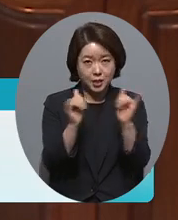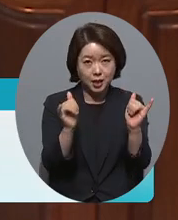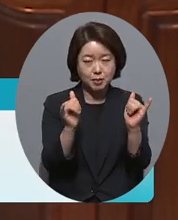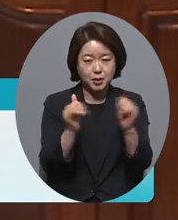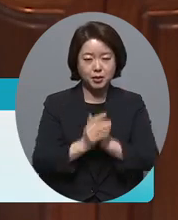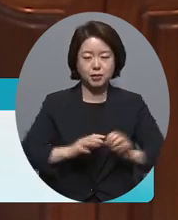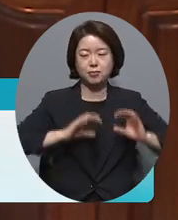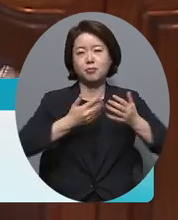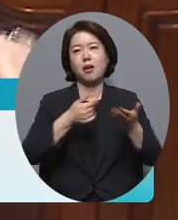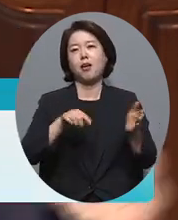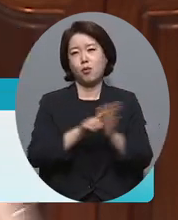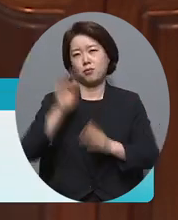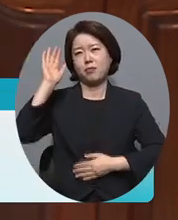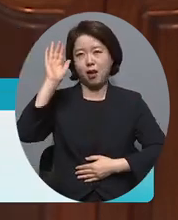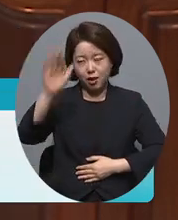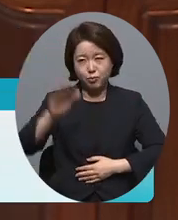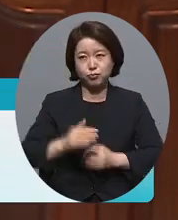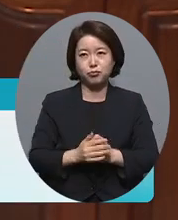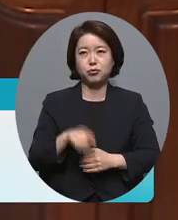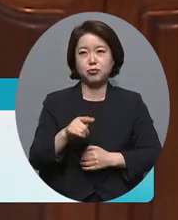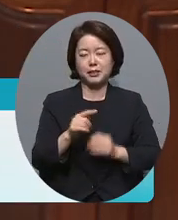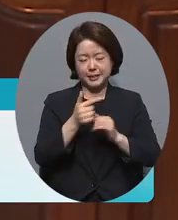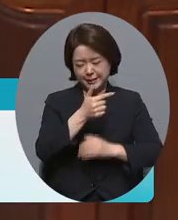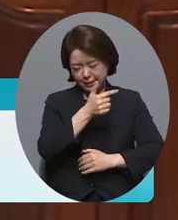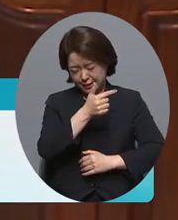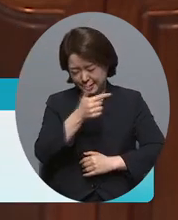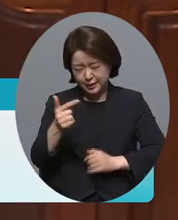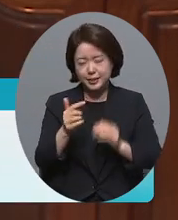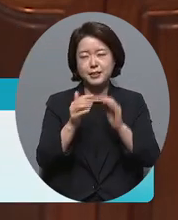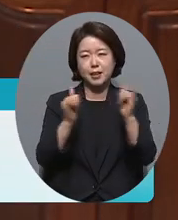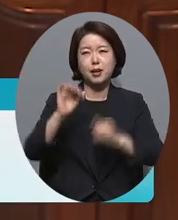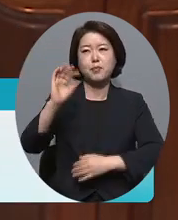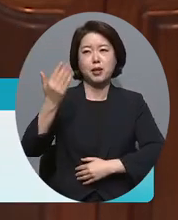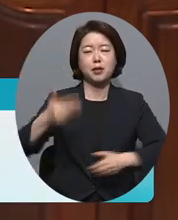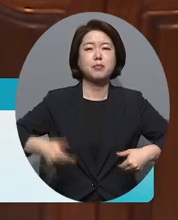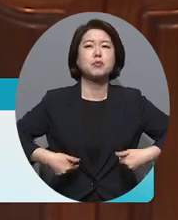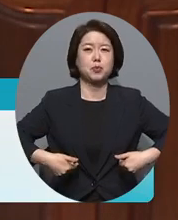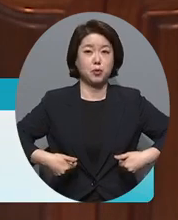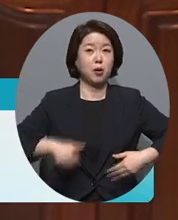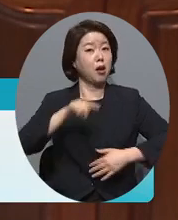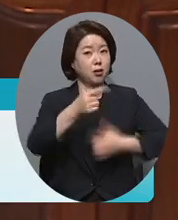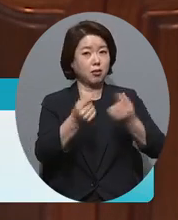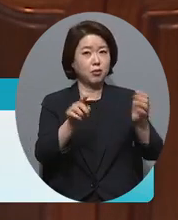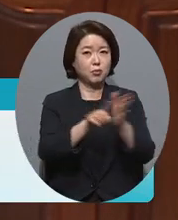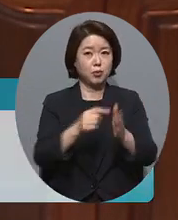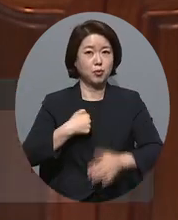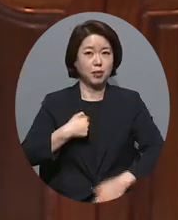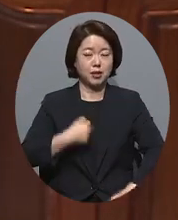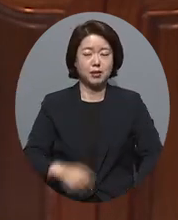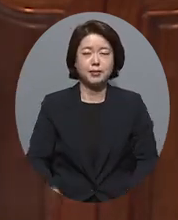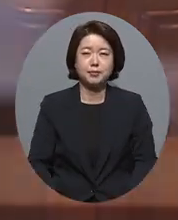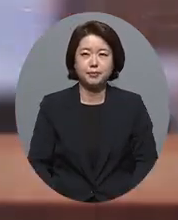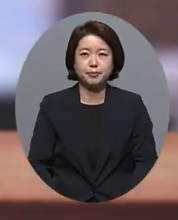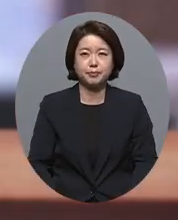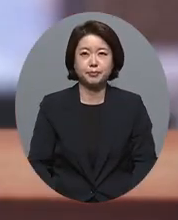나라를 위해서 앞으로 그런 인물이 되어야 한다 깊이도야